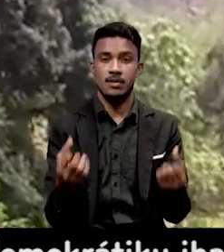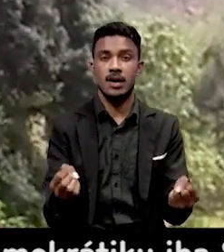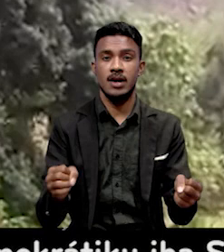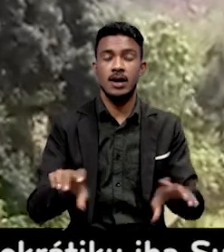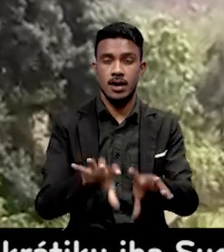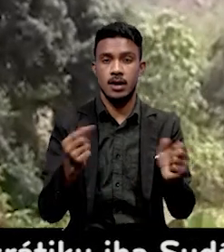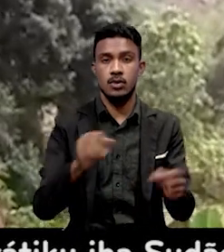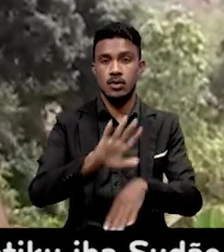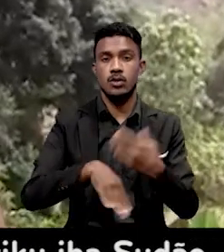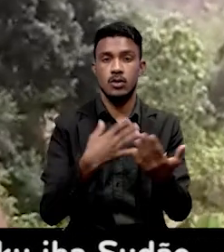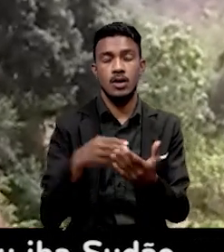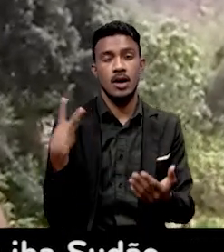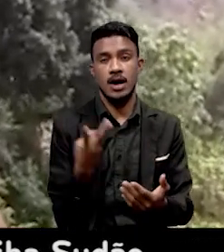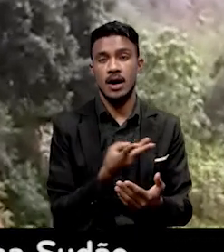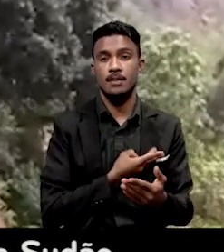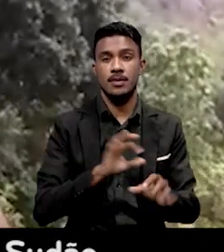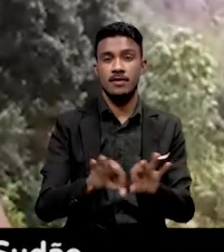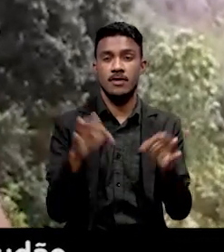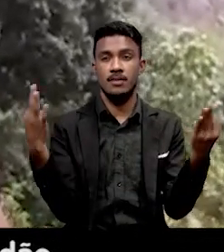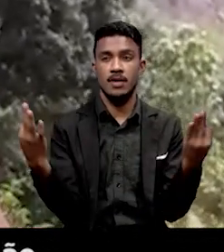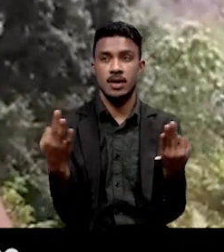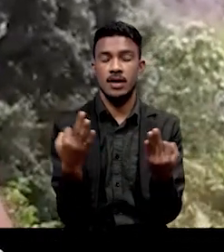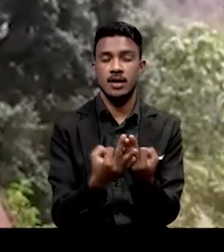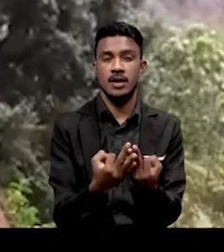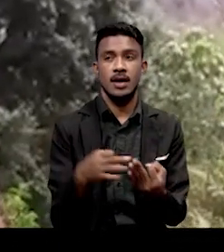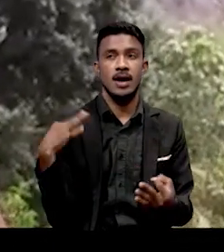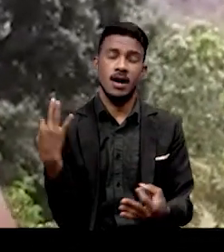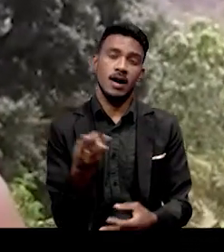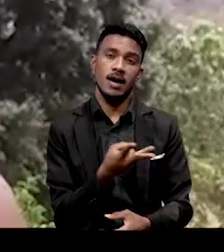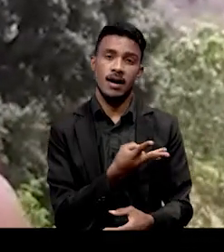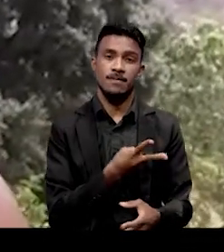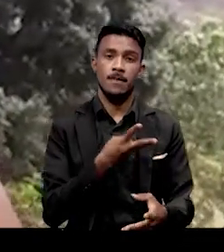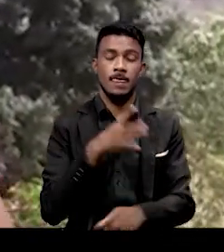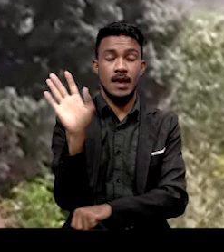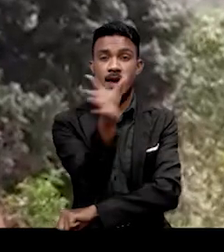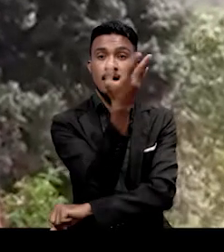umalaran. Ai mos tarutu, derpente ami mos lahalai,